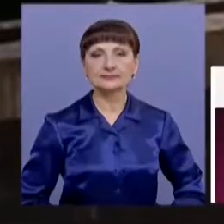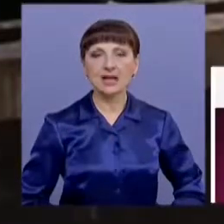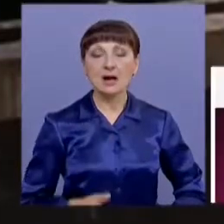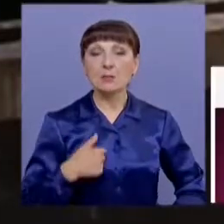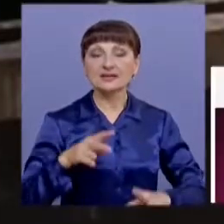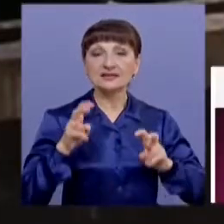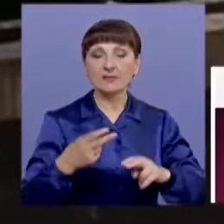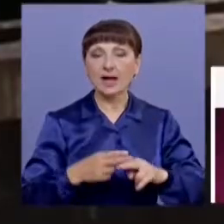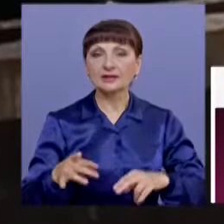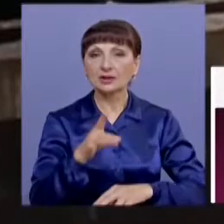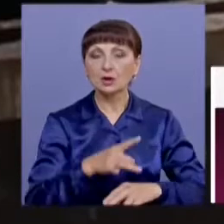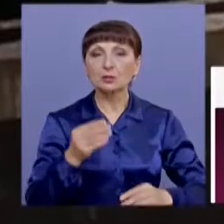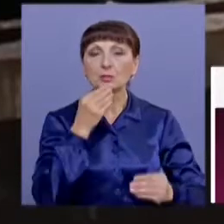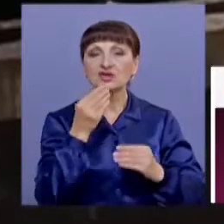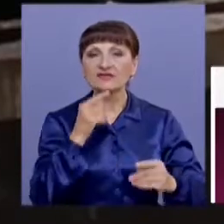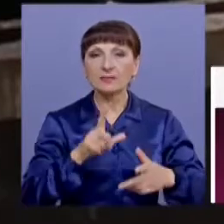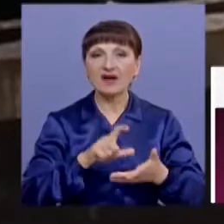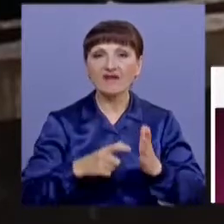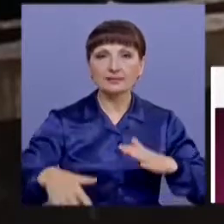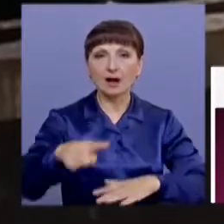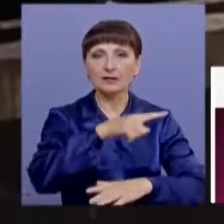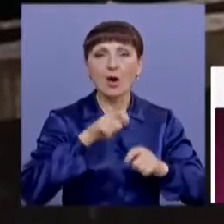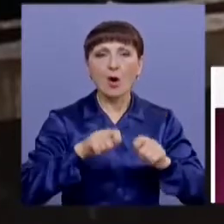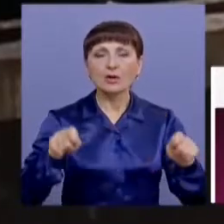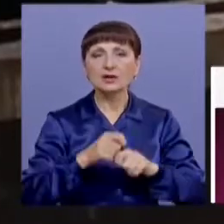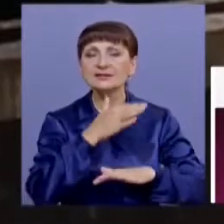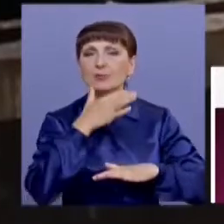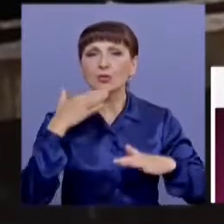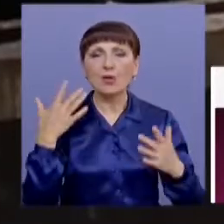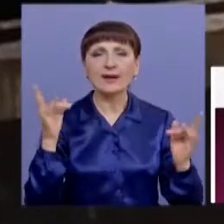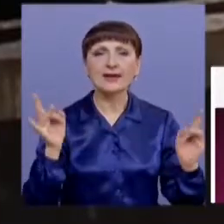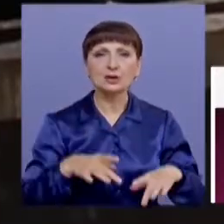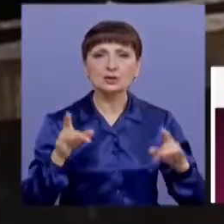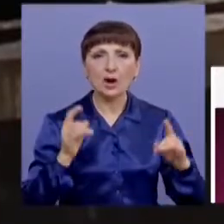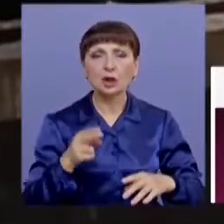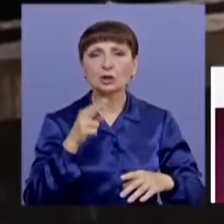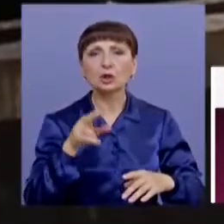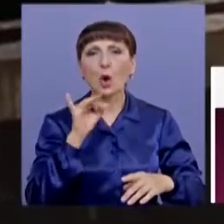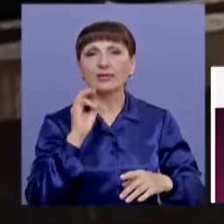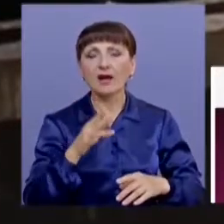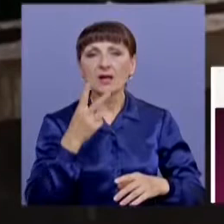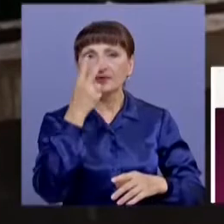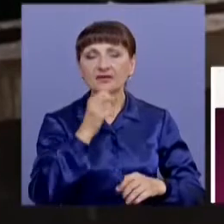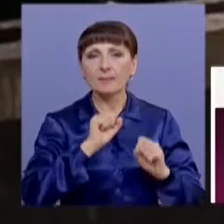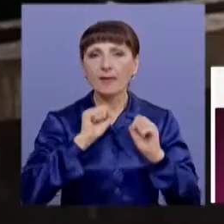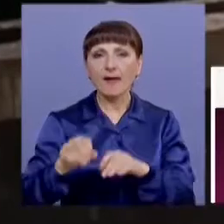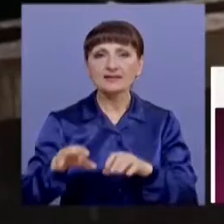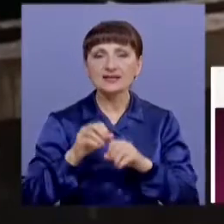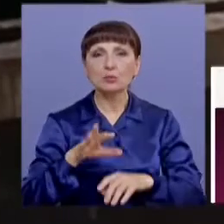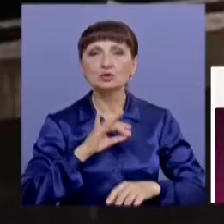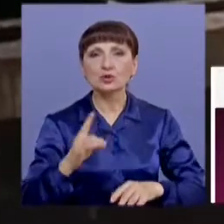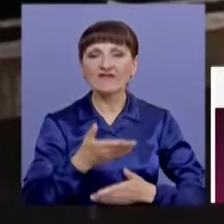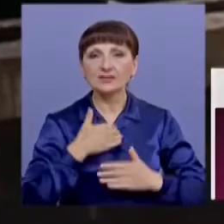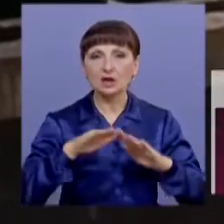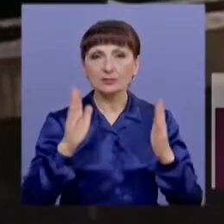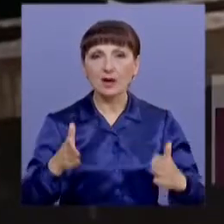Мы называем этот район пищевым квадратом. Здесь открылись различные донерные, рестораны. Они привыкли бросать свои пищевые отходы в наши мусорные